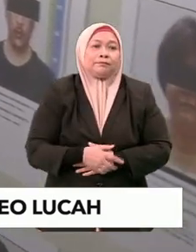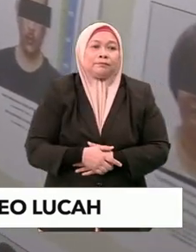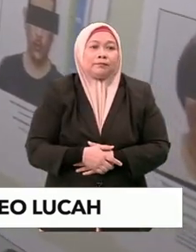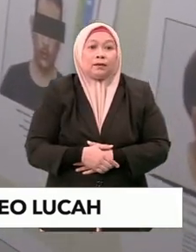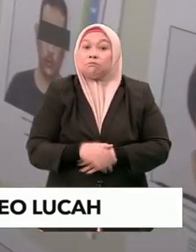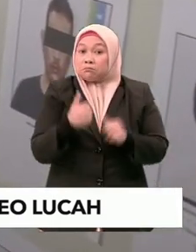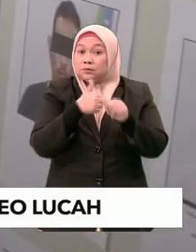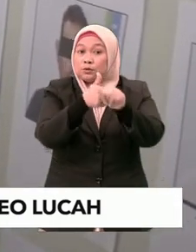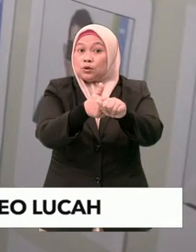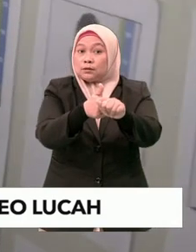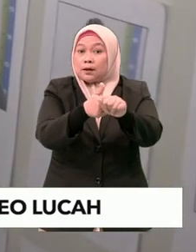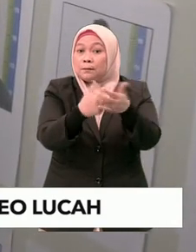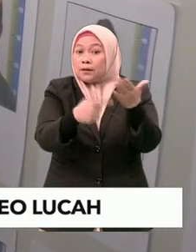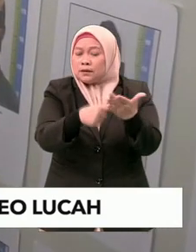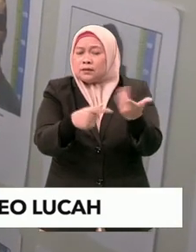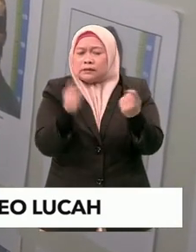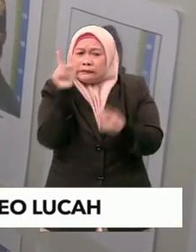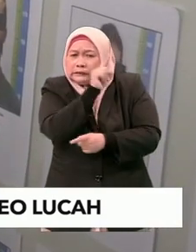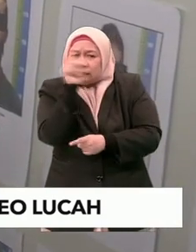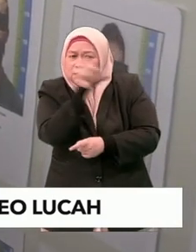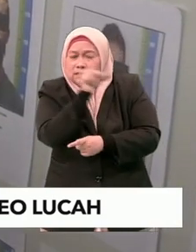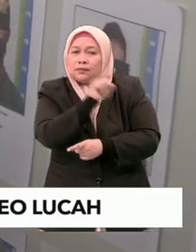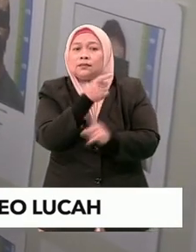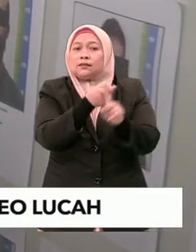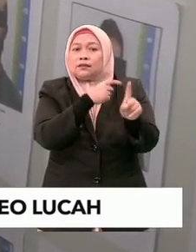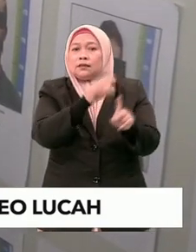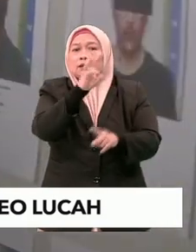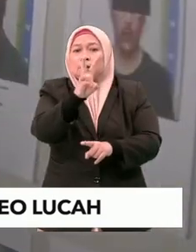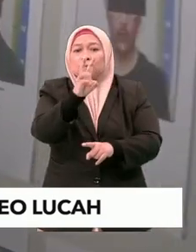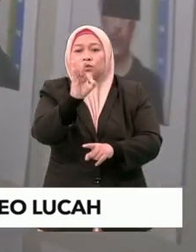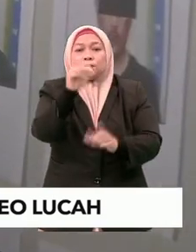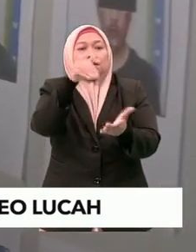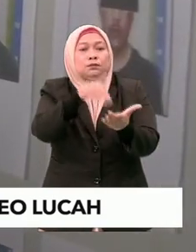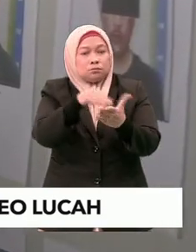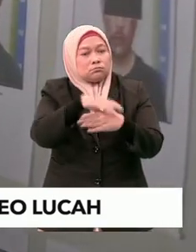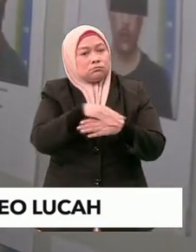menurutnya mangsa yang mengalami kerugian yang paling banyak adalah sebanyak 69.000